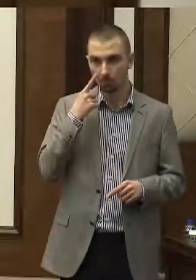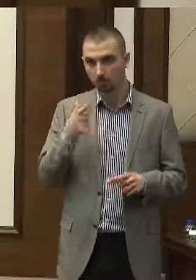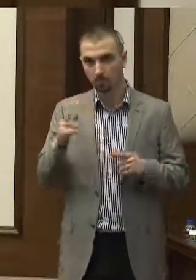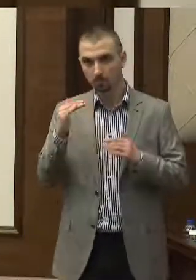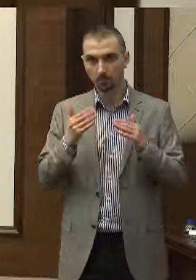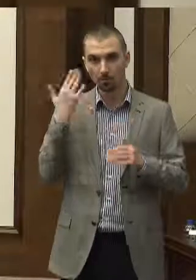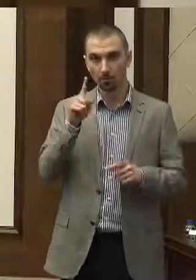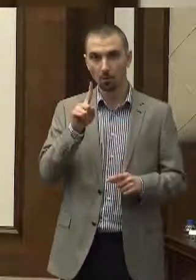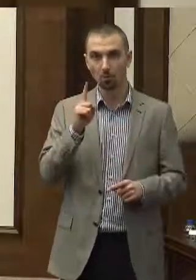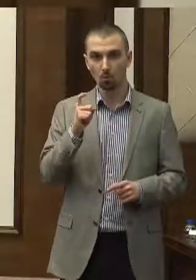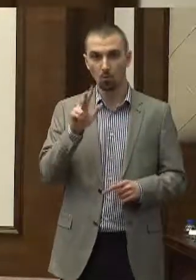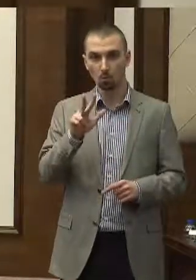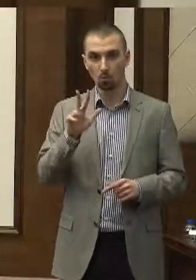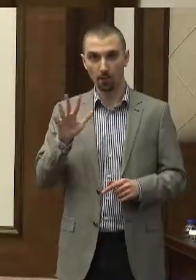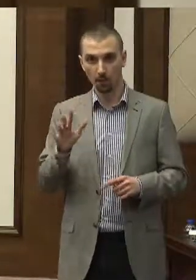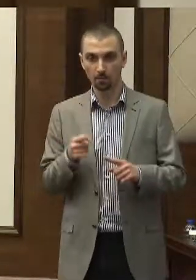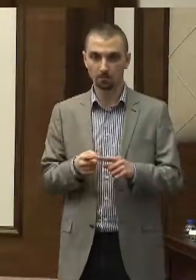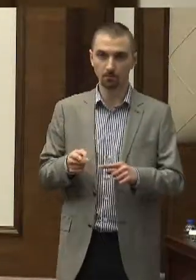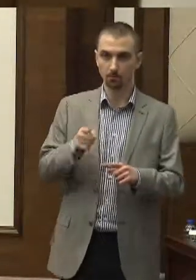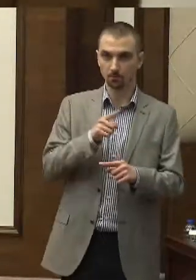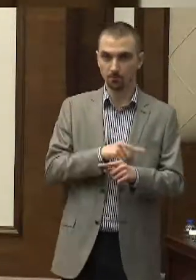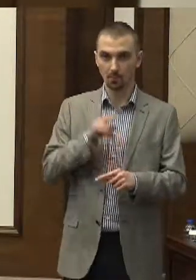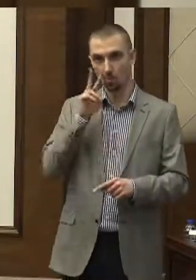temsili 1935'ten bugüne kadar.